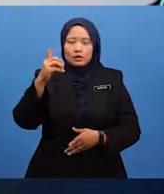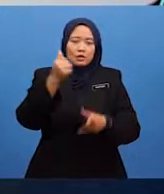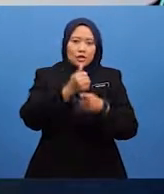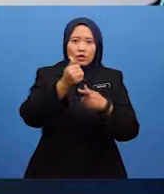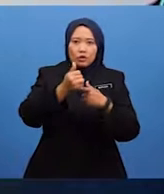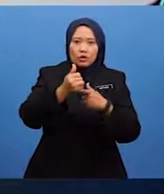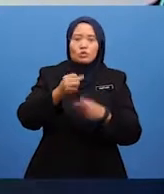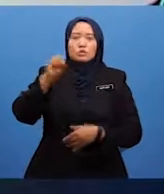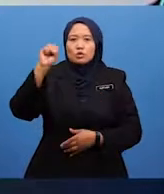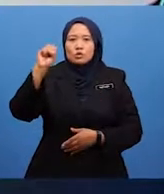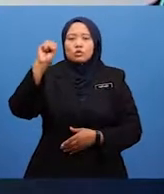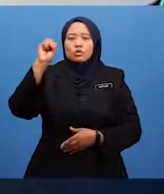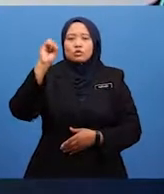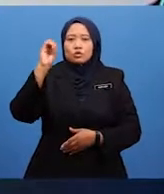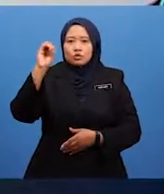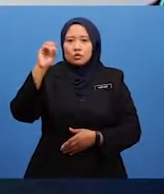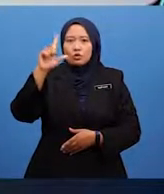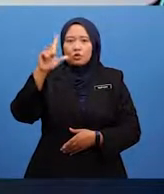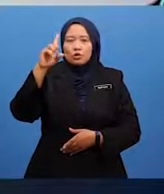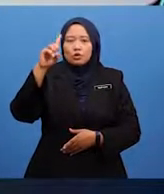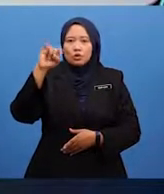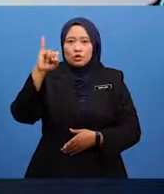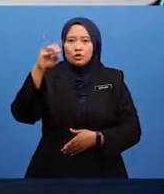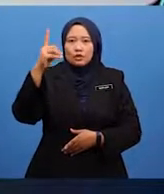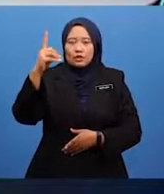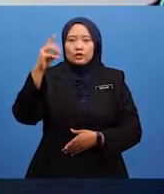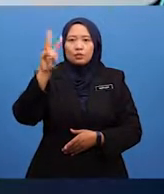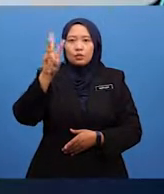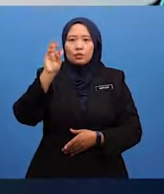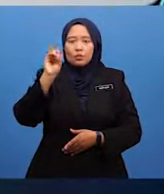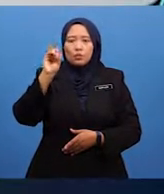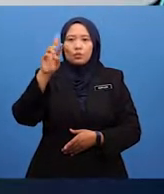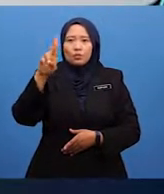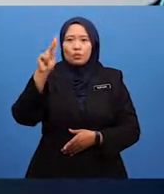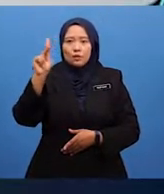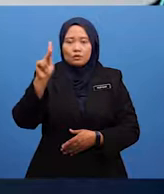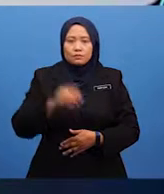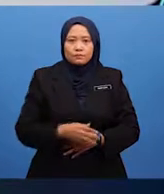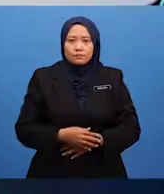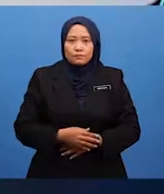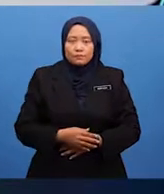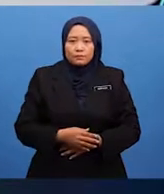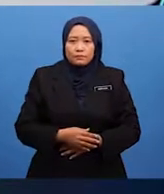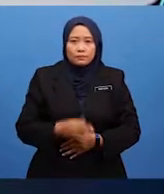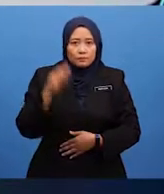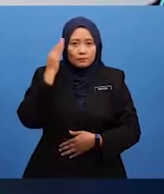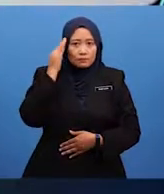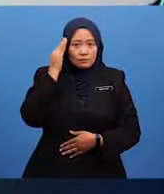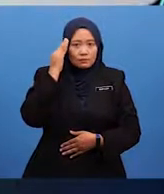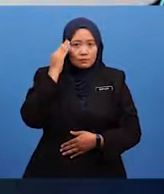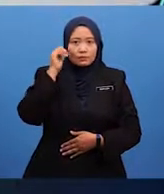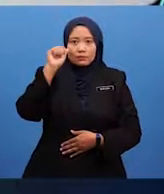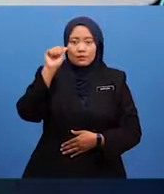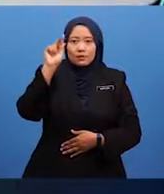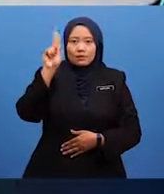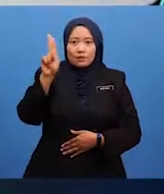pelajar-pelajar pernah dengar tentang Presiden Oke ini wah ini ialah contoh present Autocad yang